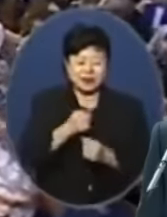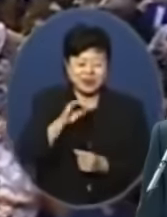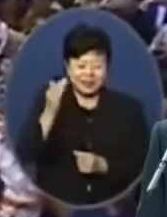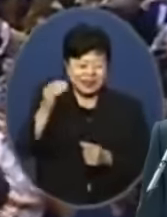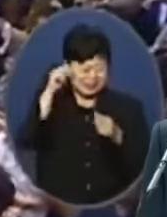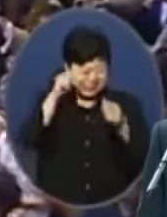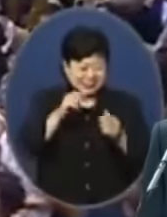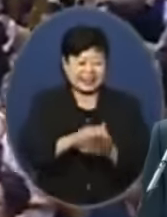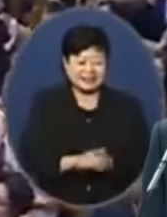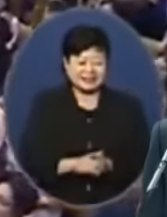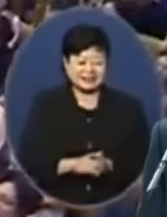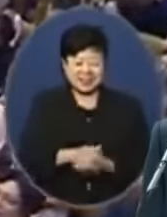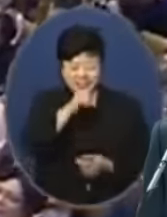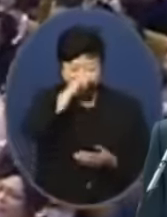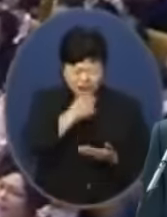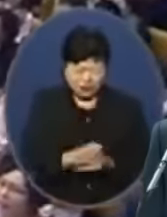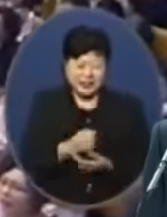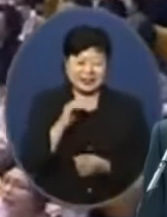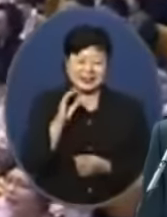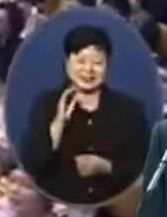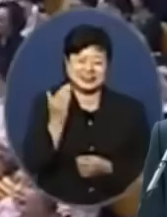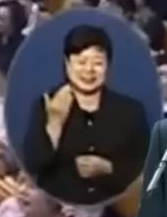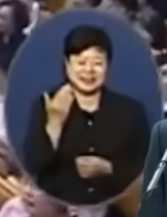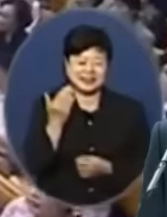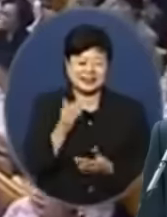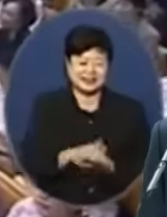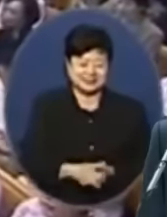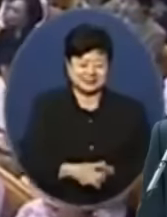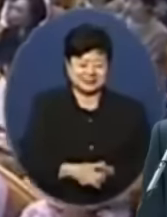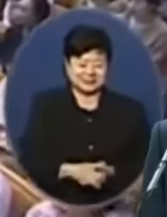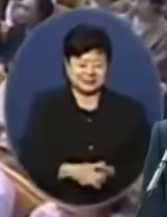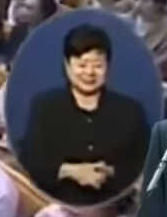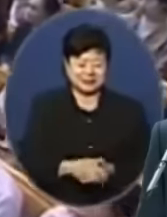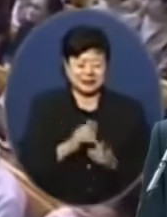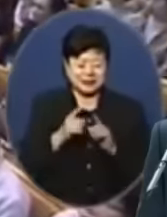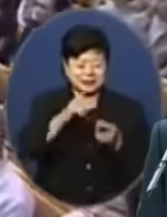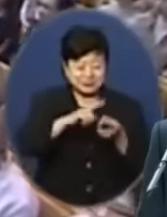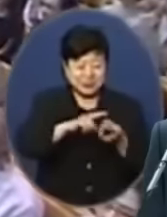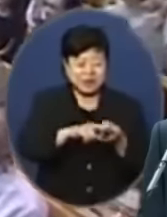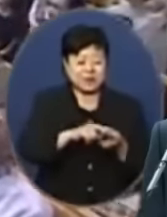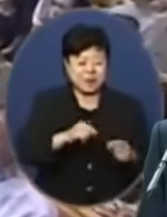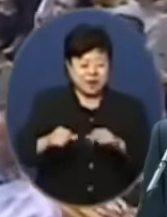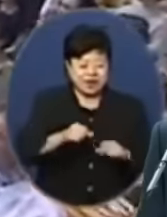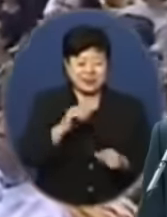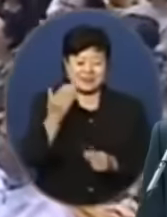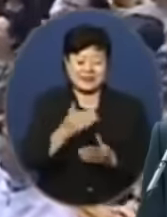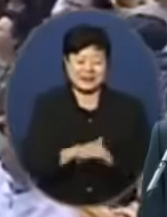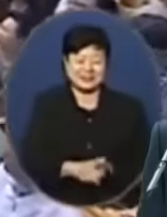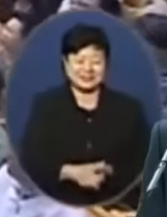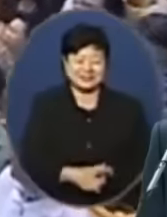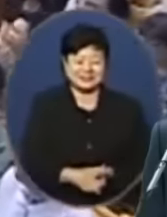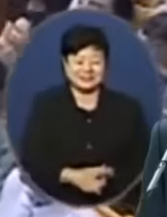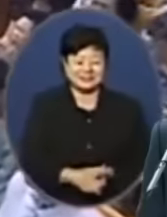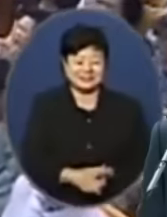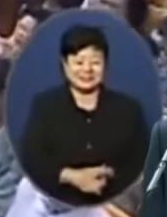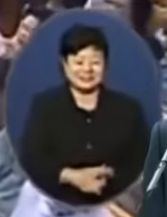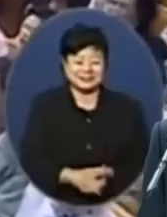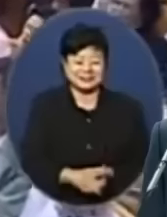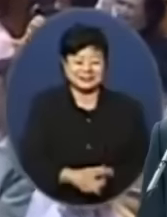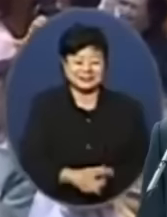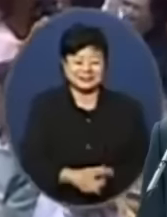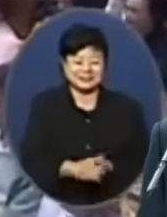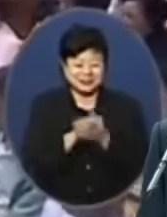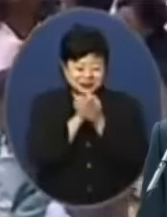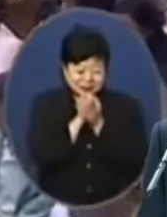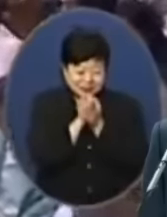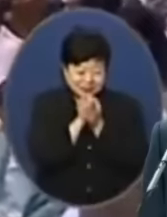건강할지어다. 형통할지어다. 지금 그 말씀이 나와서 역사하는 것입니다. 우리